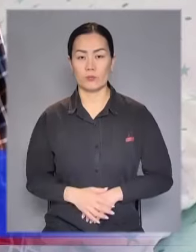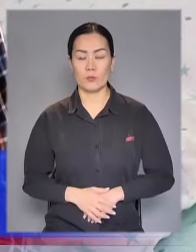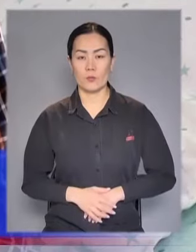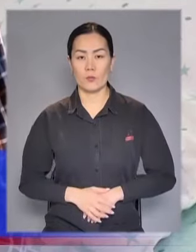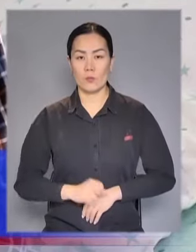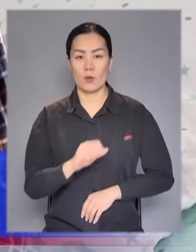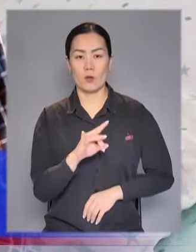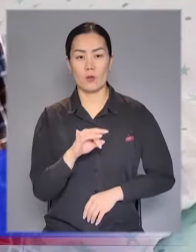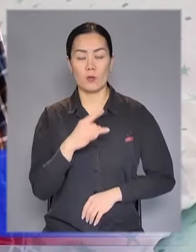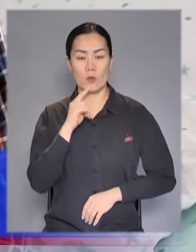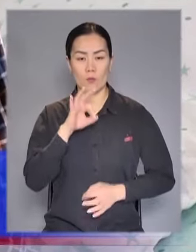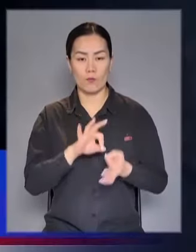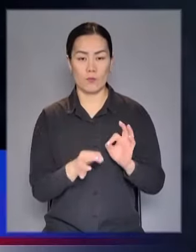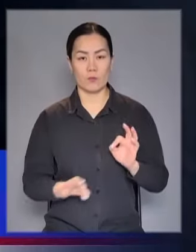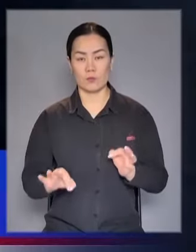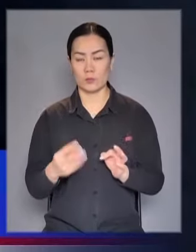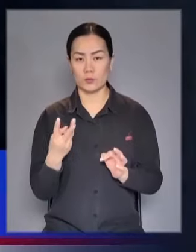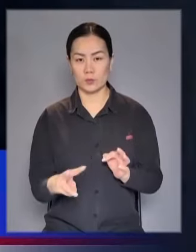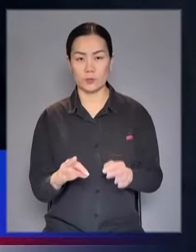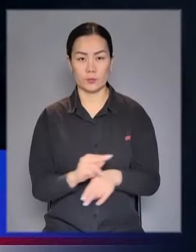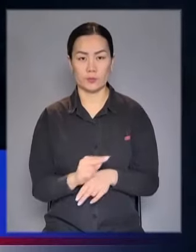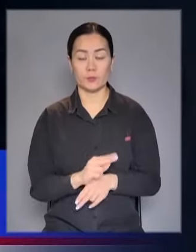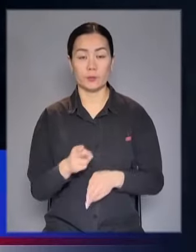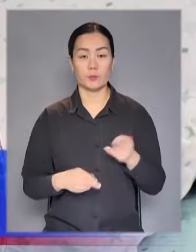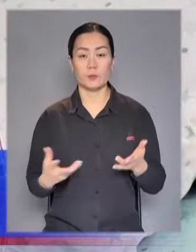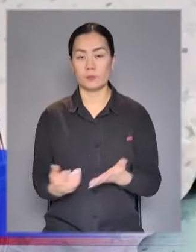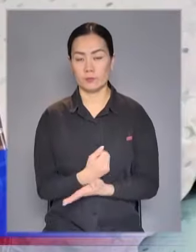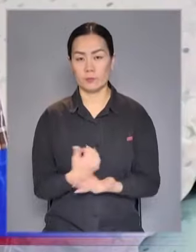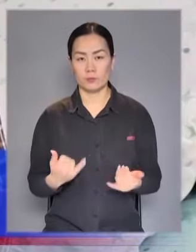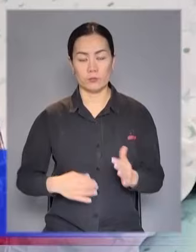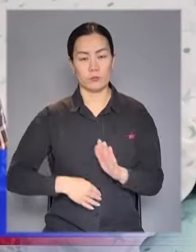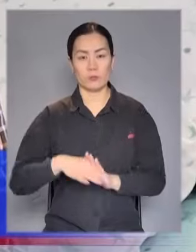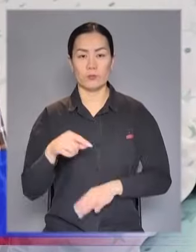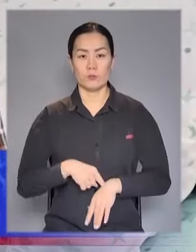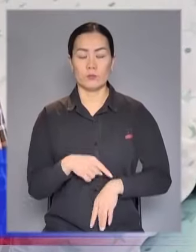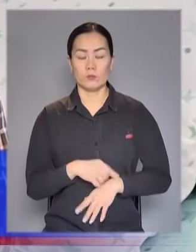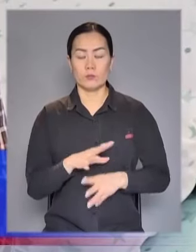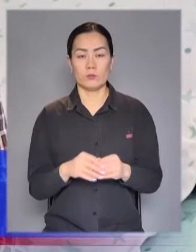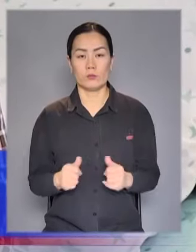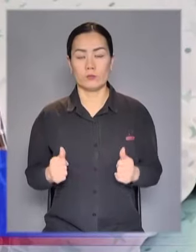Аорто-коронарное шунтирование 3 сосудов. Ну, операция прошла успешно. На следующий день я уже